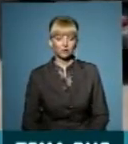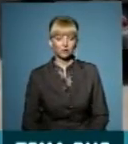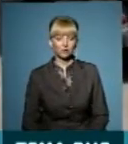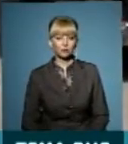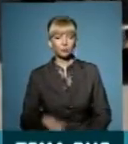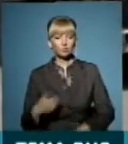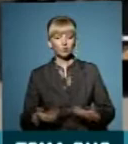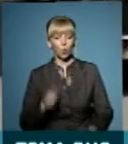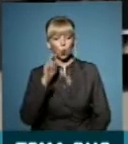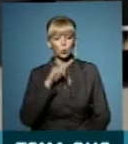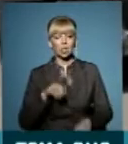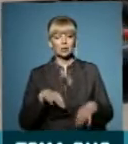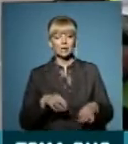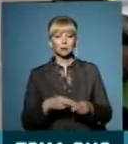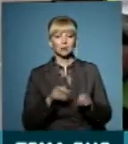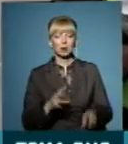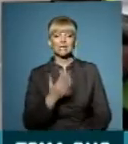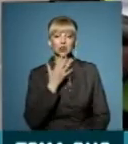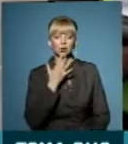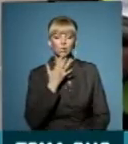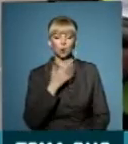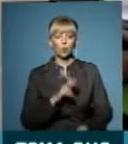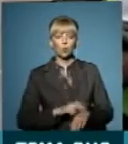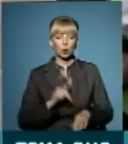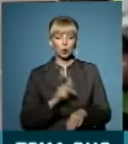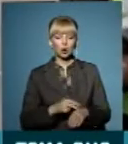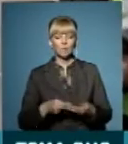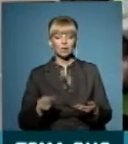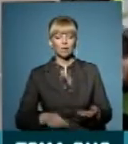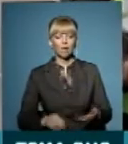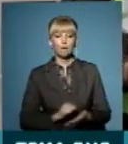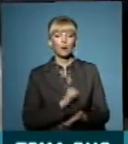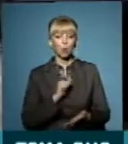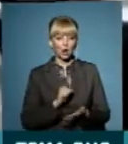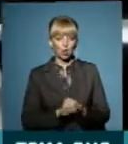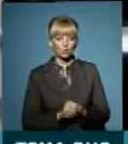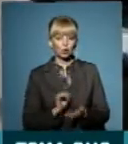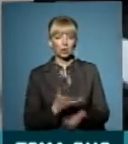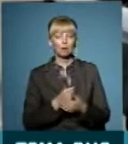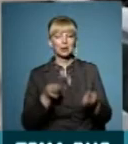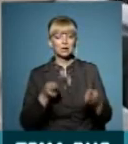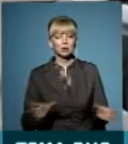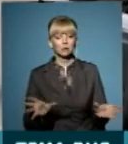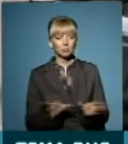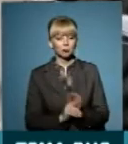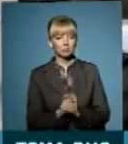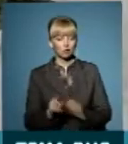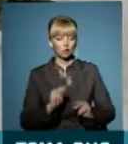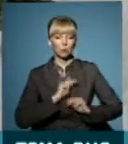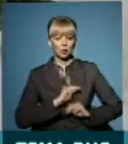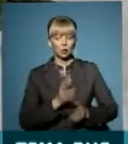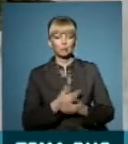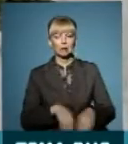між Укртрансбезпекою та Національною поліцією підписаний меморандум. і ми дійсно з ними працюємо,